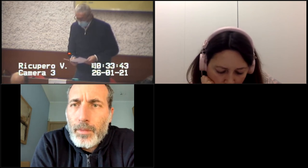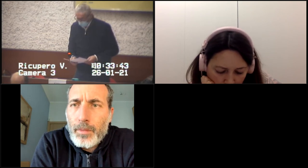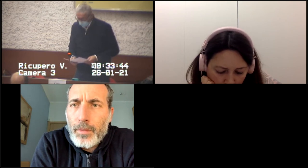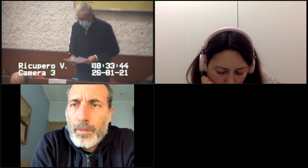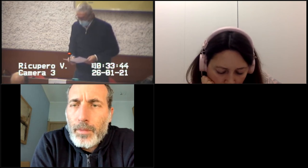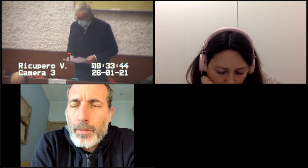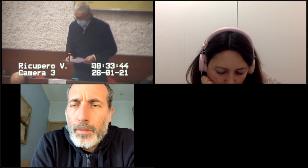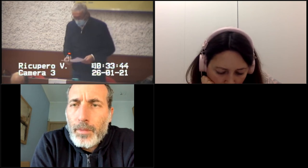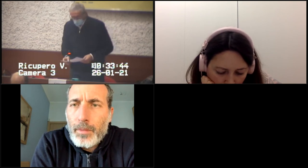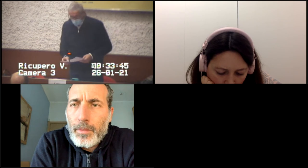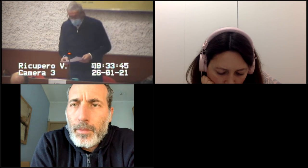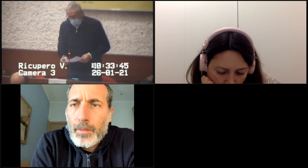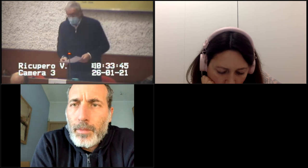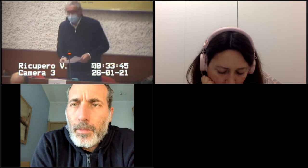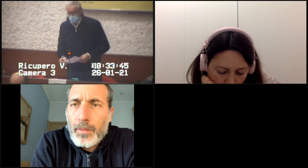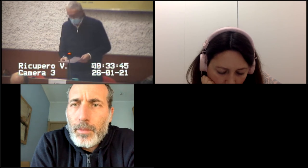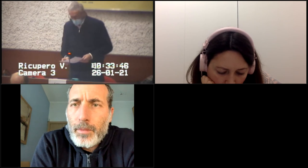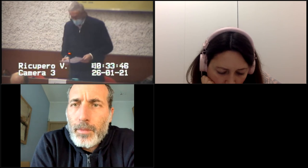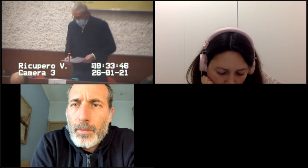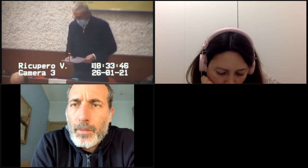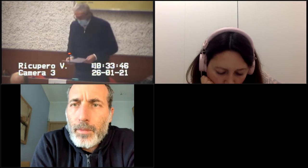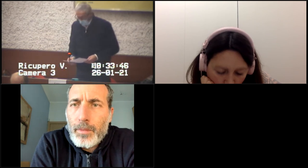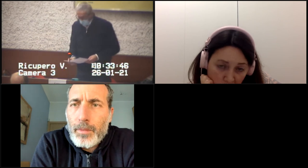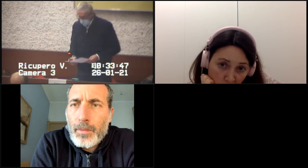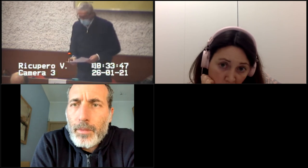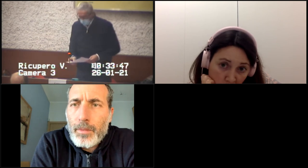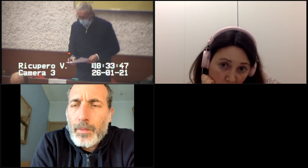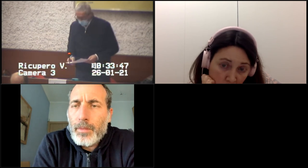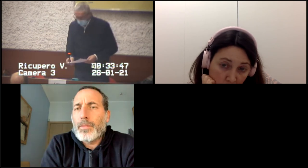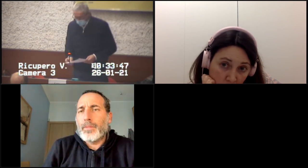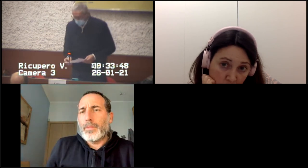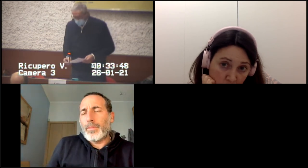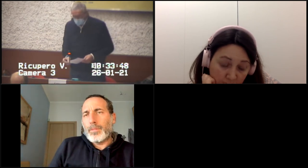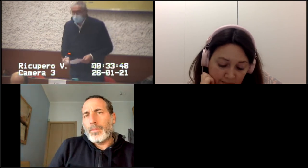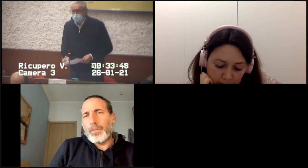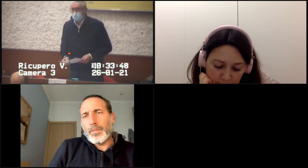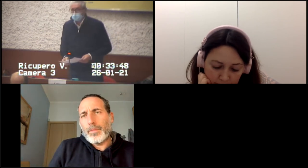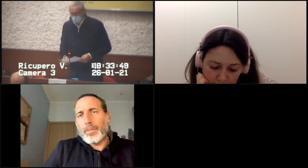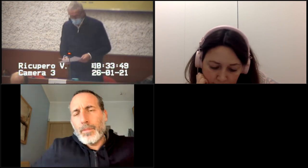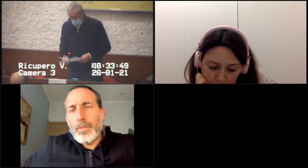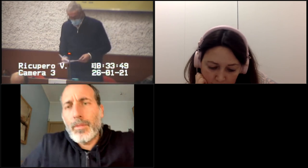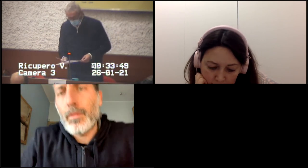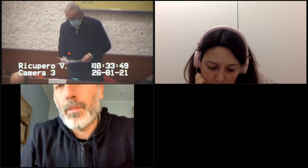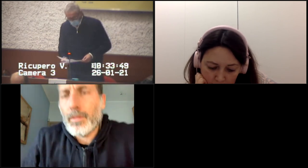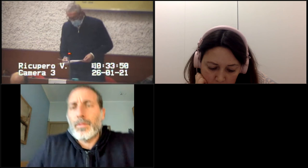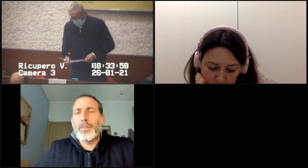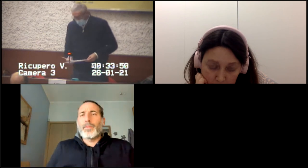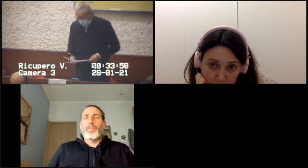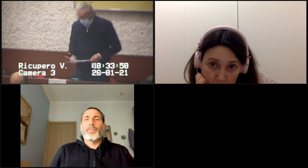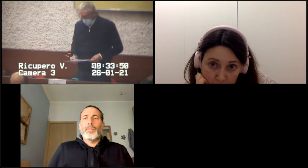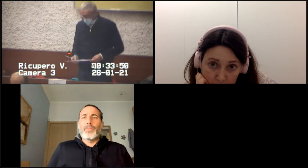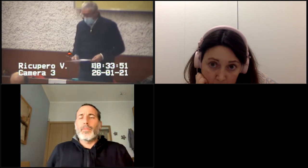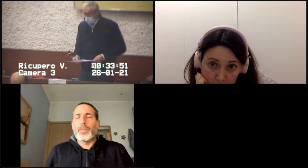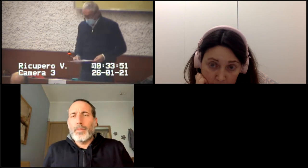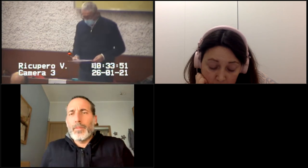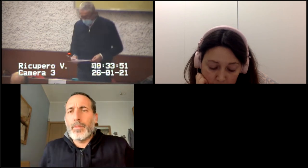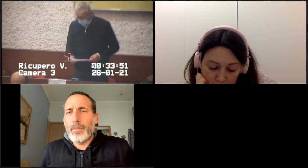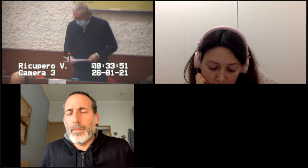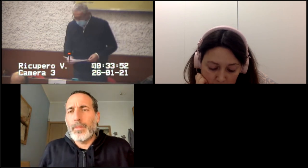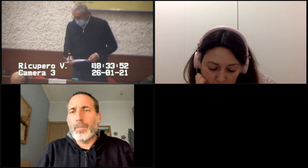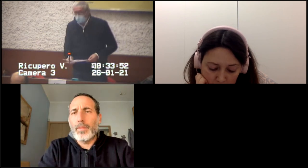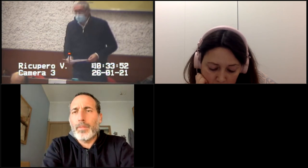ho proposto e ottenuto la firma di tutti i capigruppo e questa sera chiedo che sia messa agli atti. Che la mozione